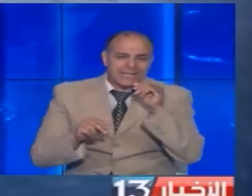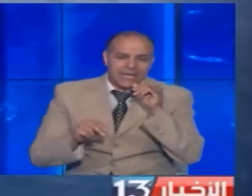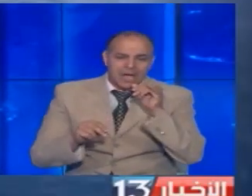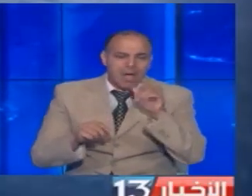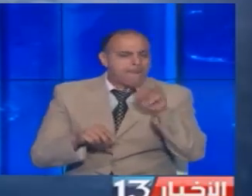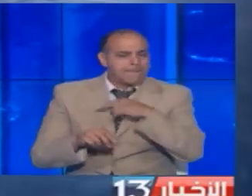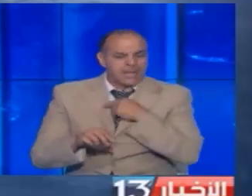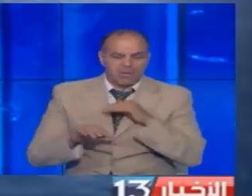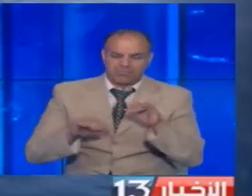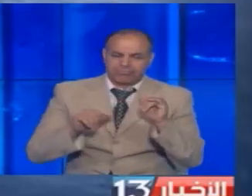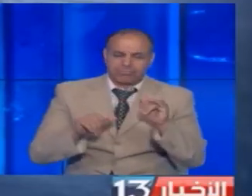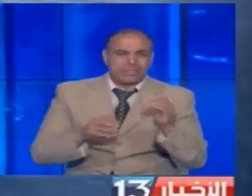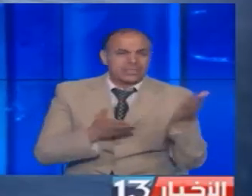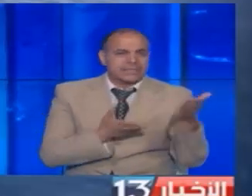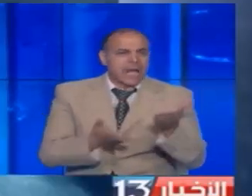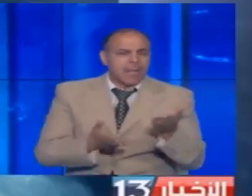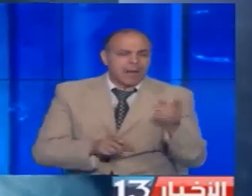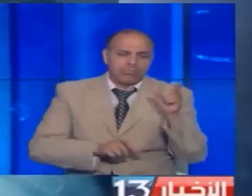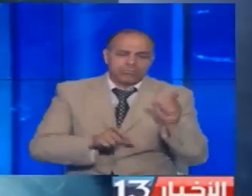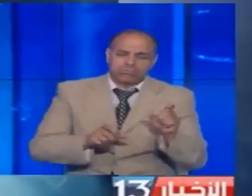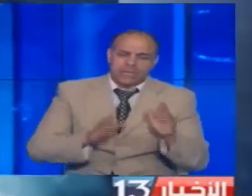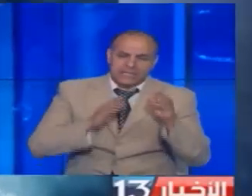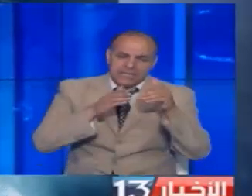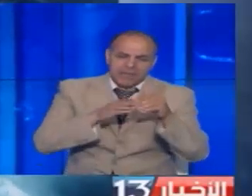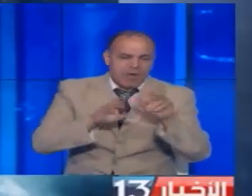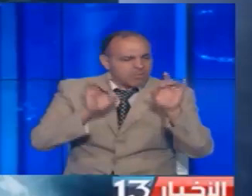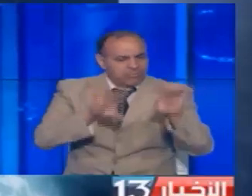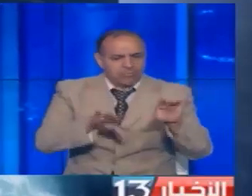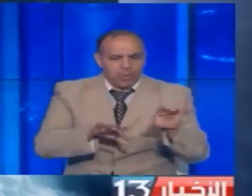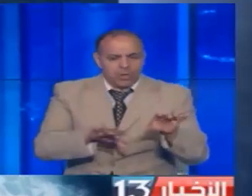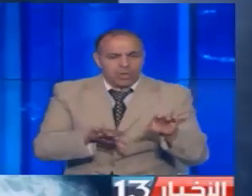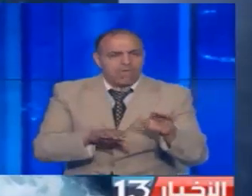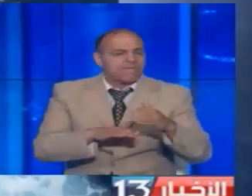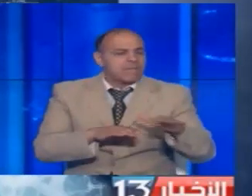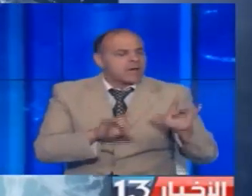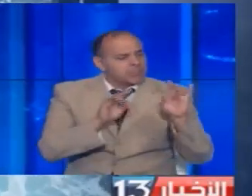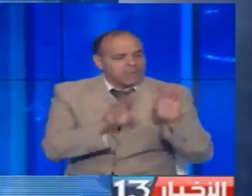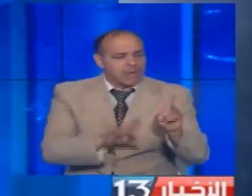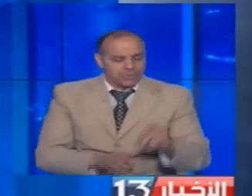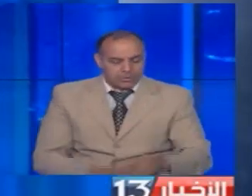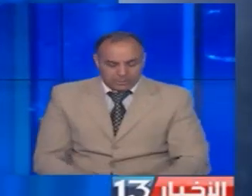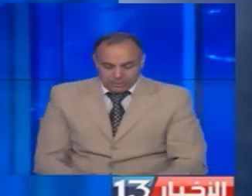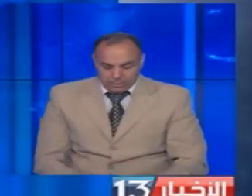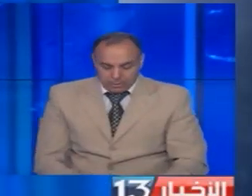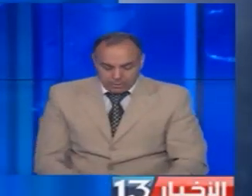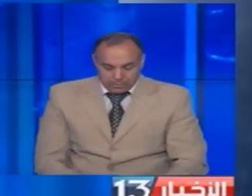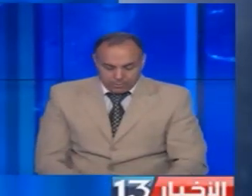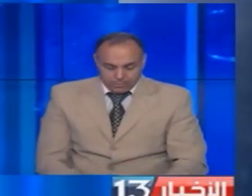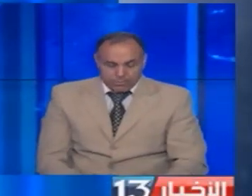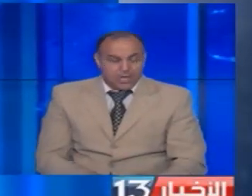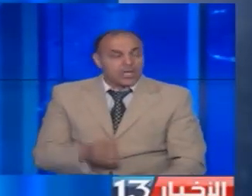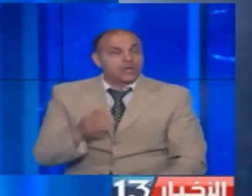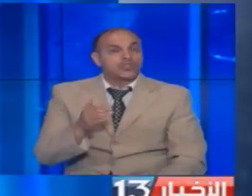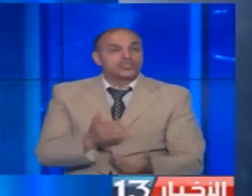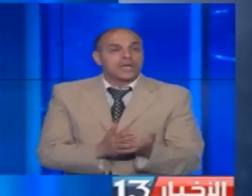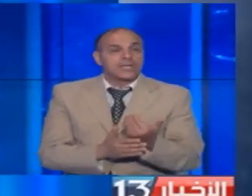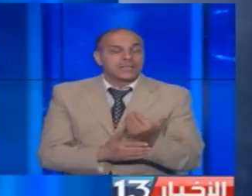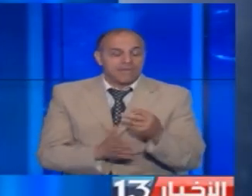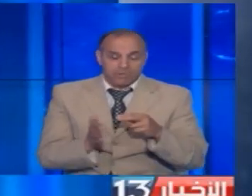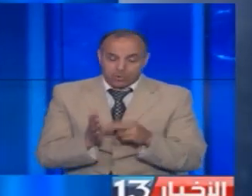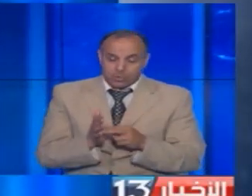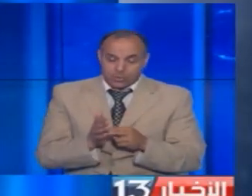ومالطا استقبال مهاجرين على متن سفينة وهي في عرض البحر. في تطورات الوضع في